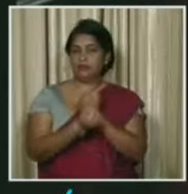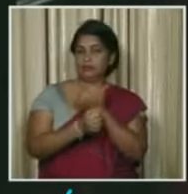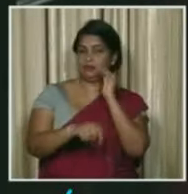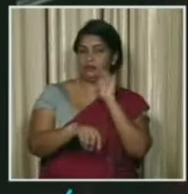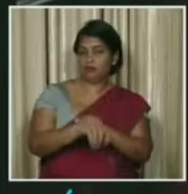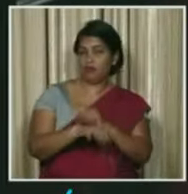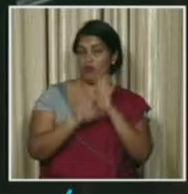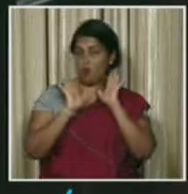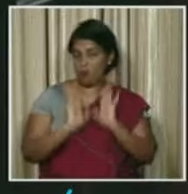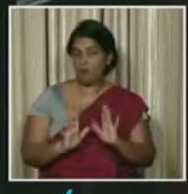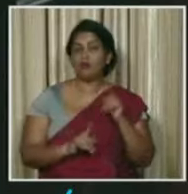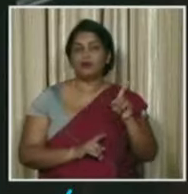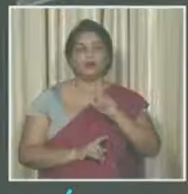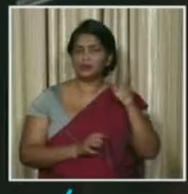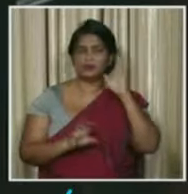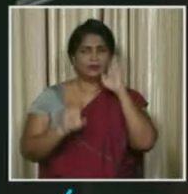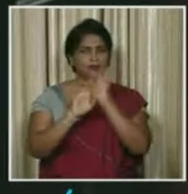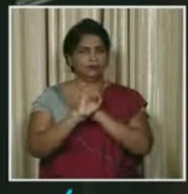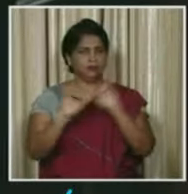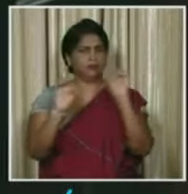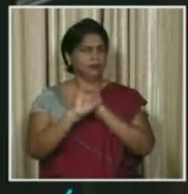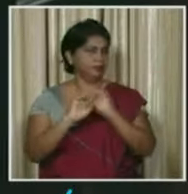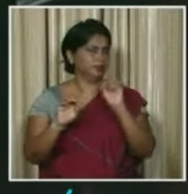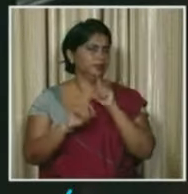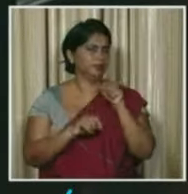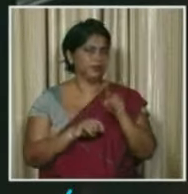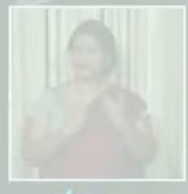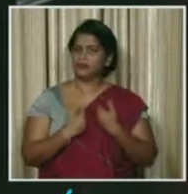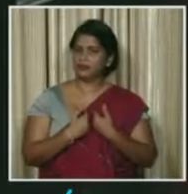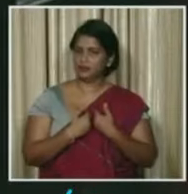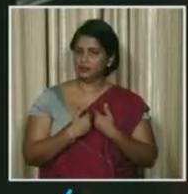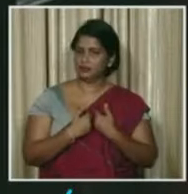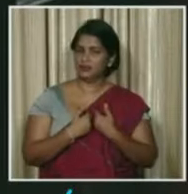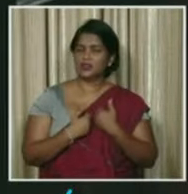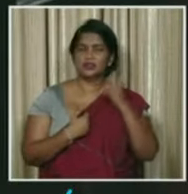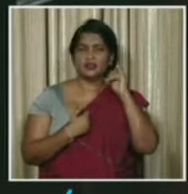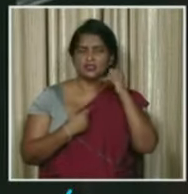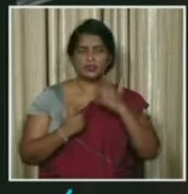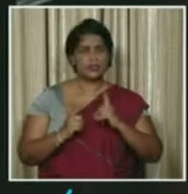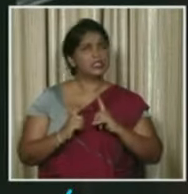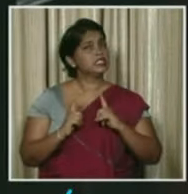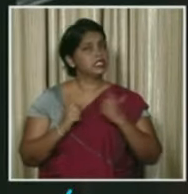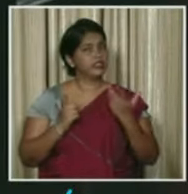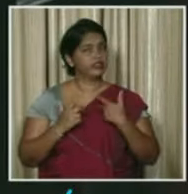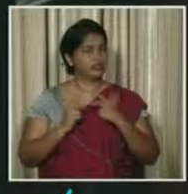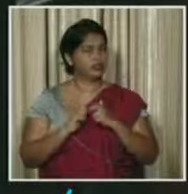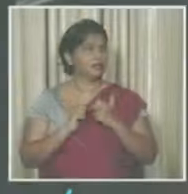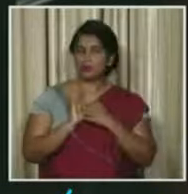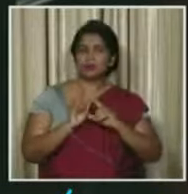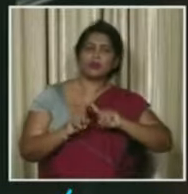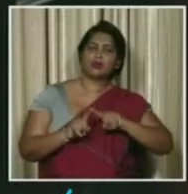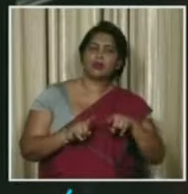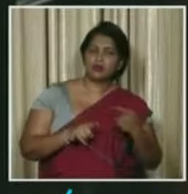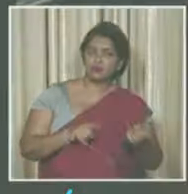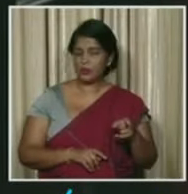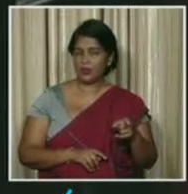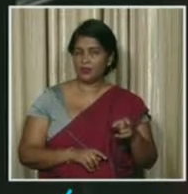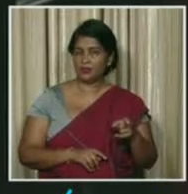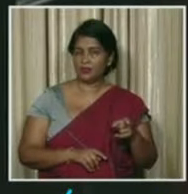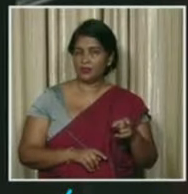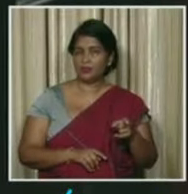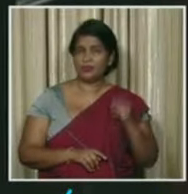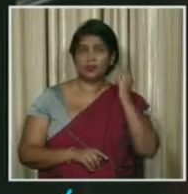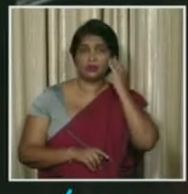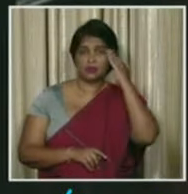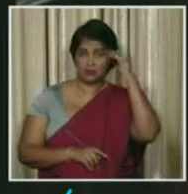ගත යුතු බවත් එහි සඳහන් කර ඇත. මේ කරන දේවල් නිසා අපිට සමාජ අපේ ජීවිතවලට තර්ජනයක් ඇති වෙන්න පුළුවන් වෙනවා. මේ කියන